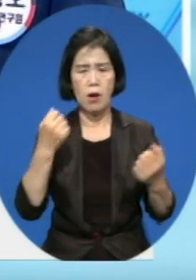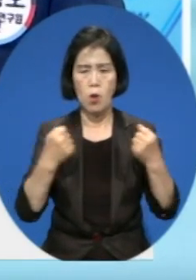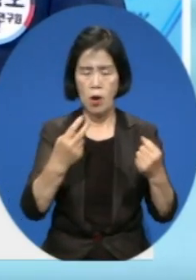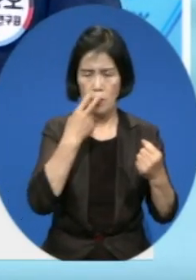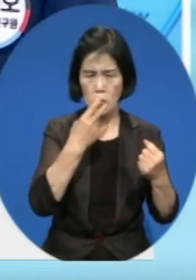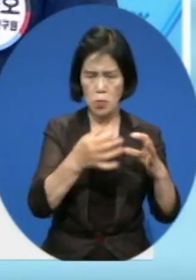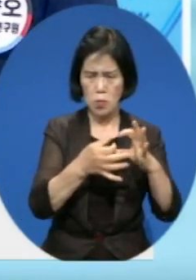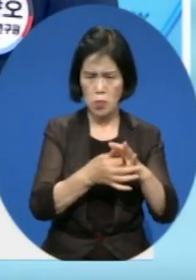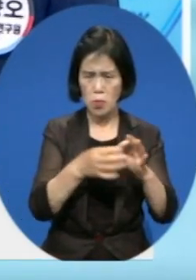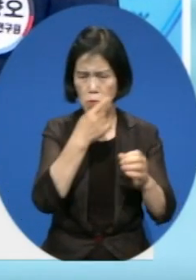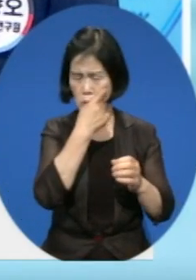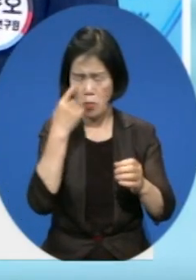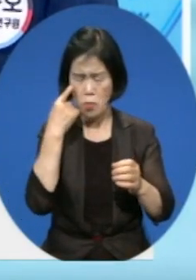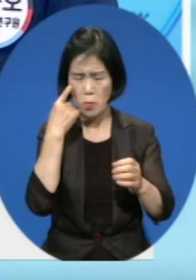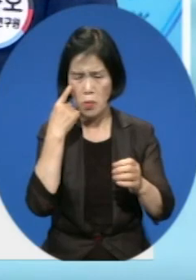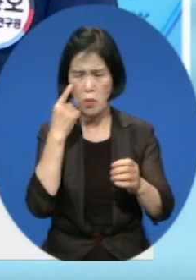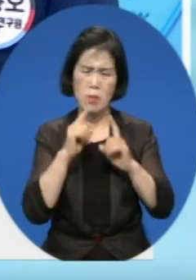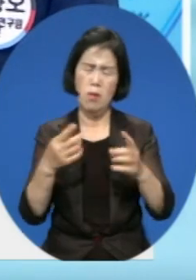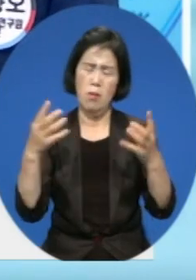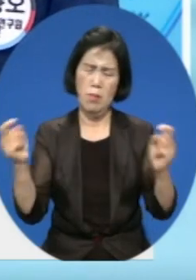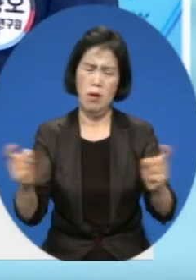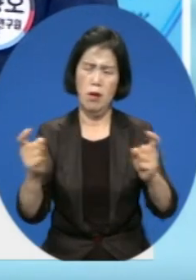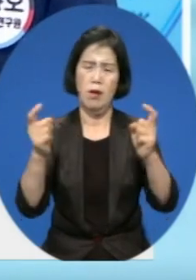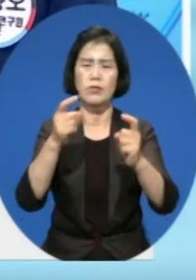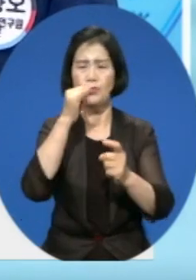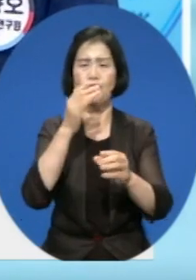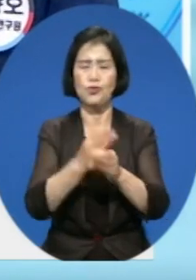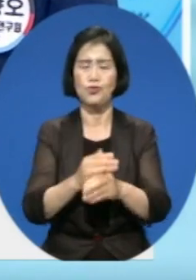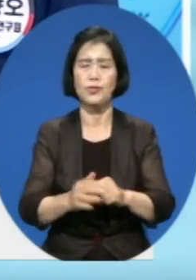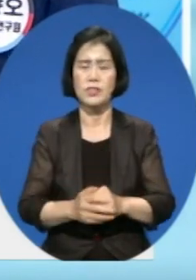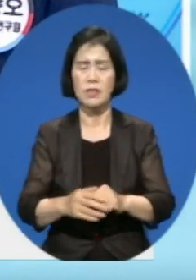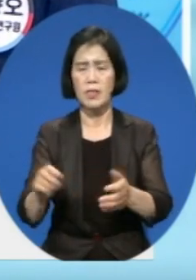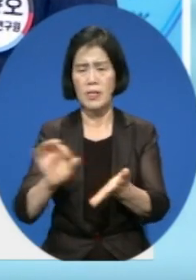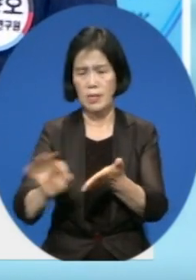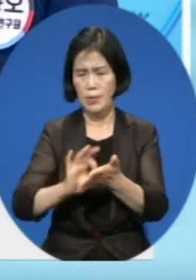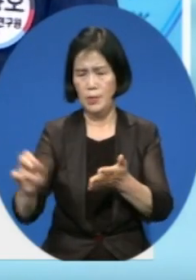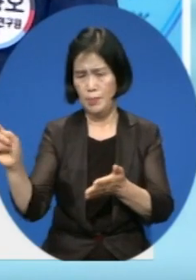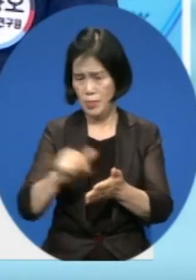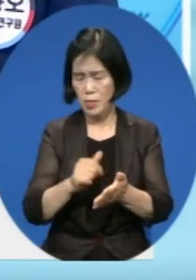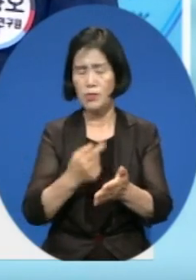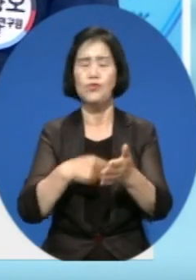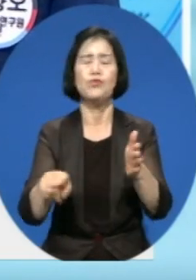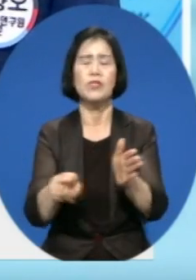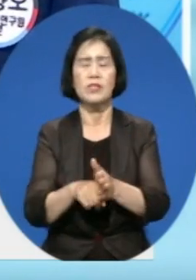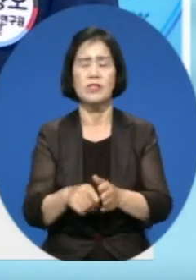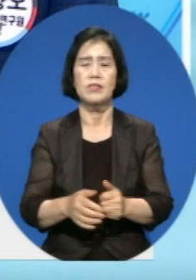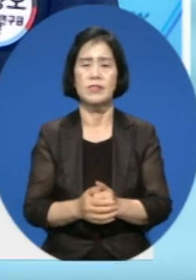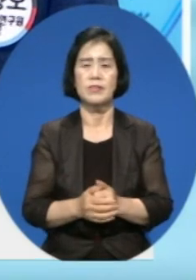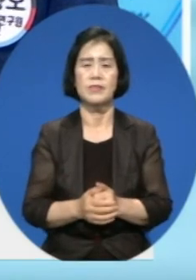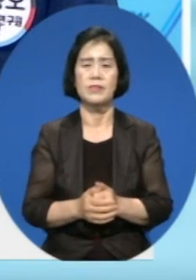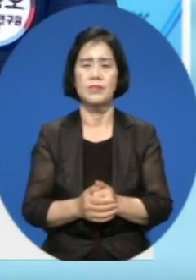한다. 지금 뭐 말이 너무 많지 않습니까? 그러면 지금은 빠른 소비 활성화를 위해서는 분명하게 네.